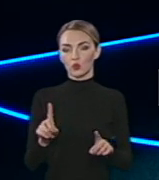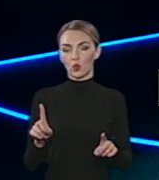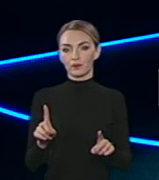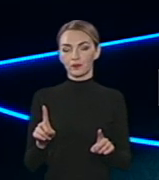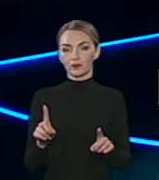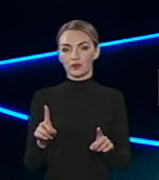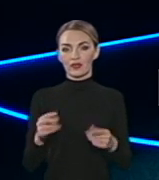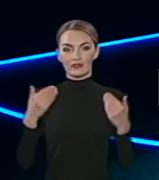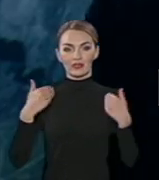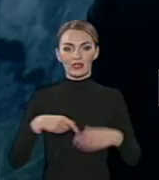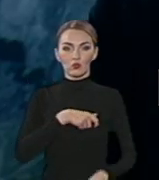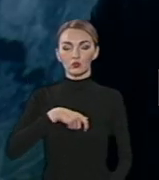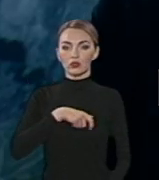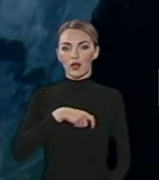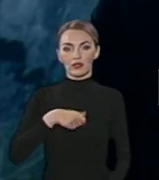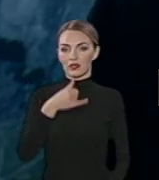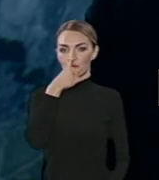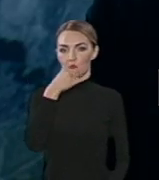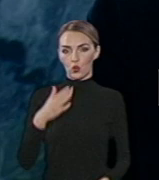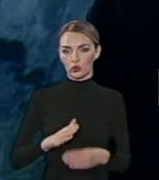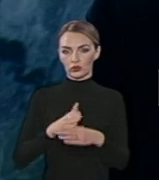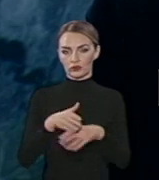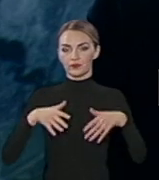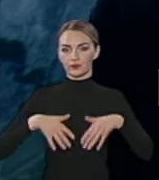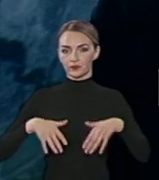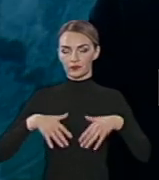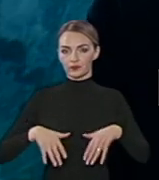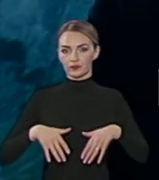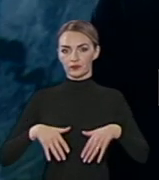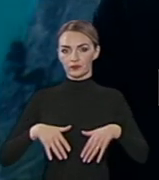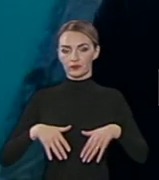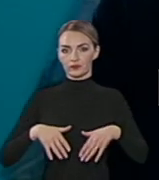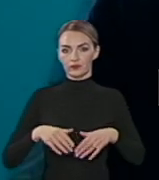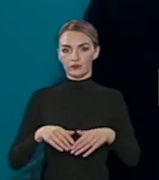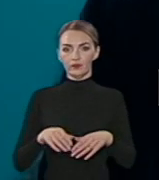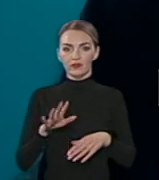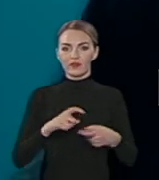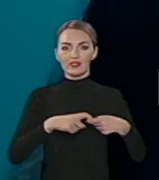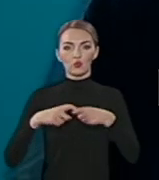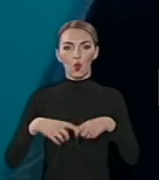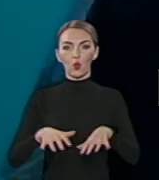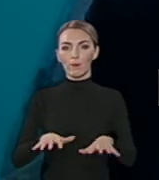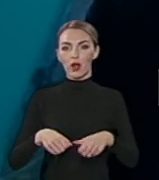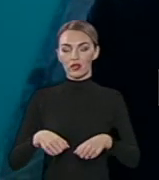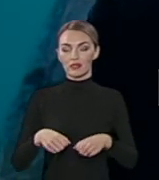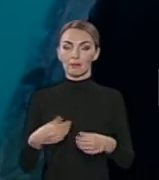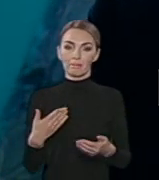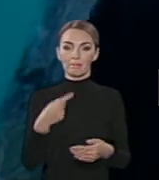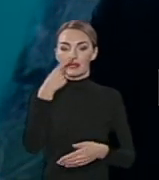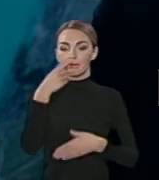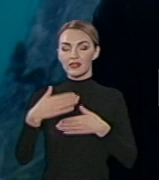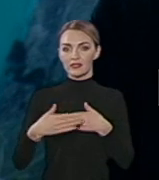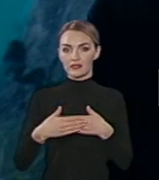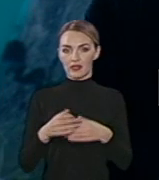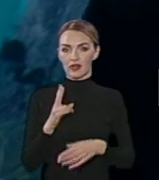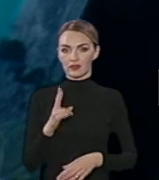физически депутаты не могут посетить Автономную Республику Крым в силу оккупации, ну, по крайней мере, приблизиться